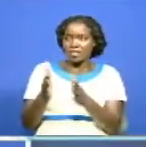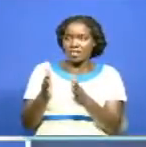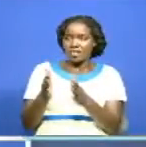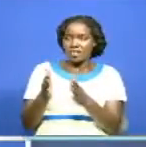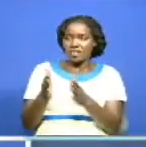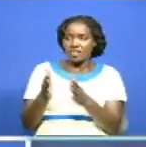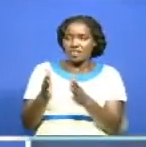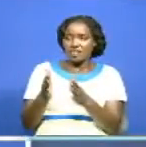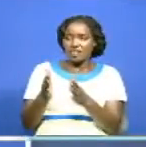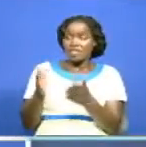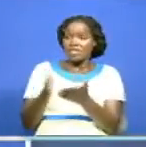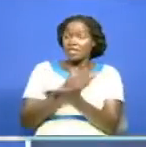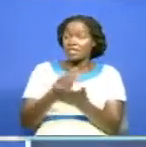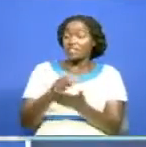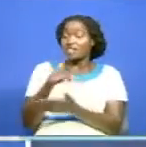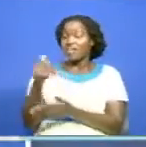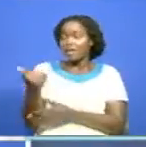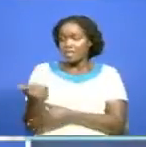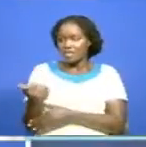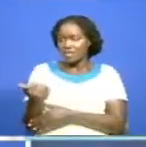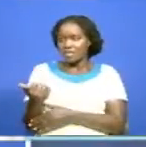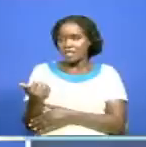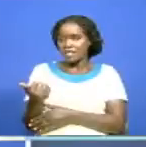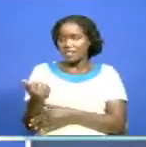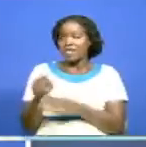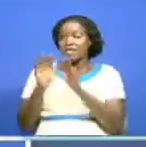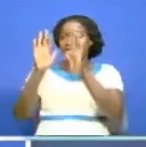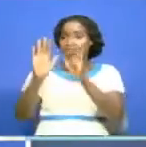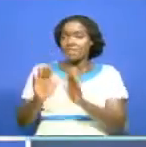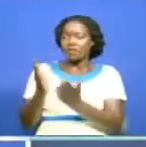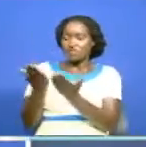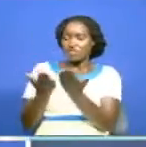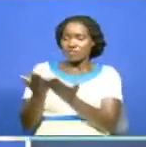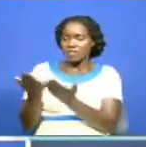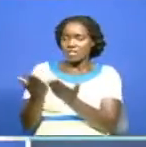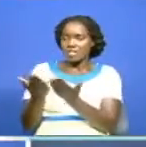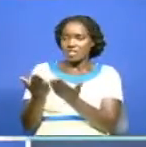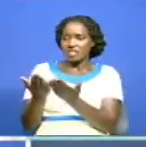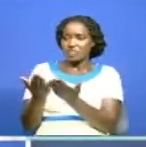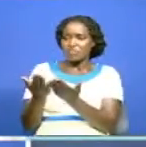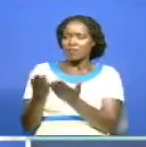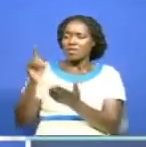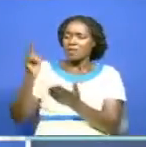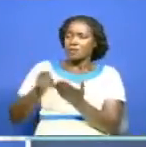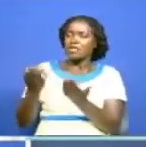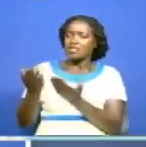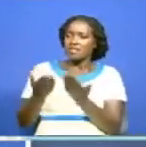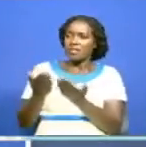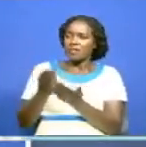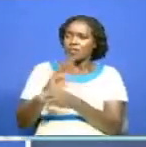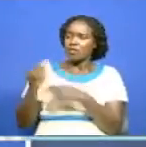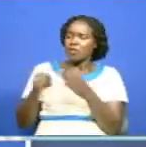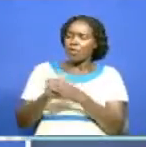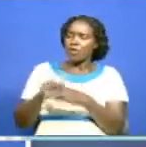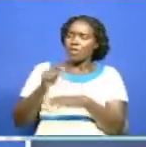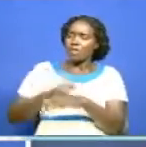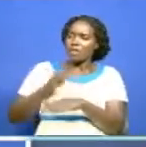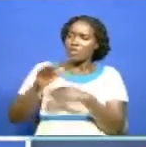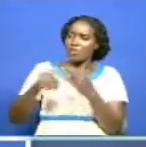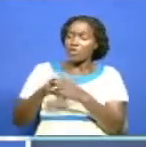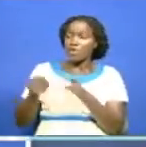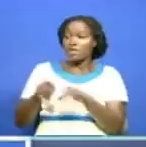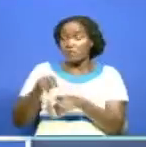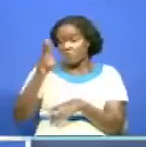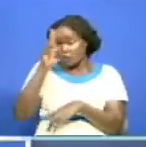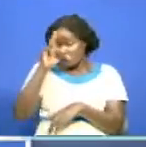katika zile sekta zingine ambazo zinaitwa essential services na lazima huduma zake ziwepo kila wakati, kama polisi wako